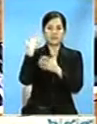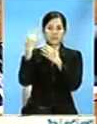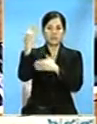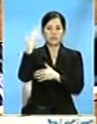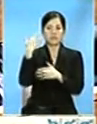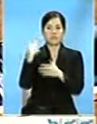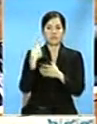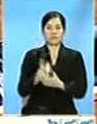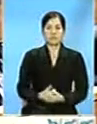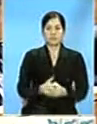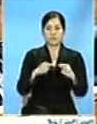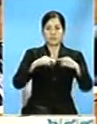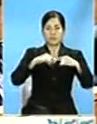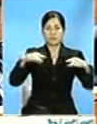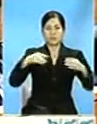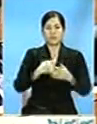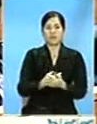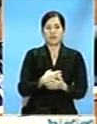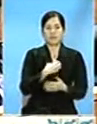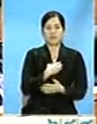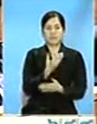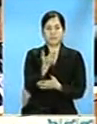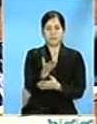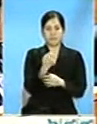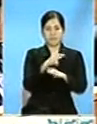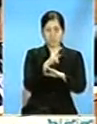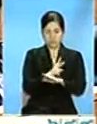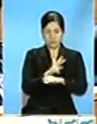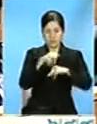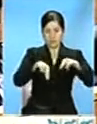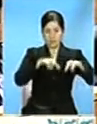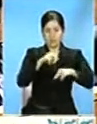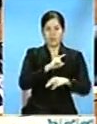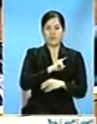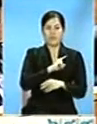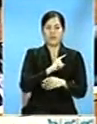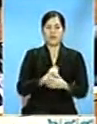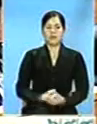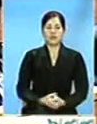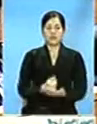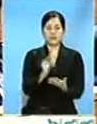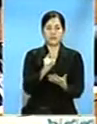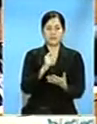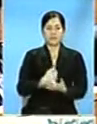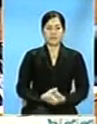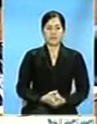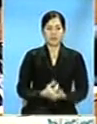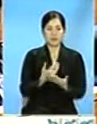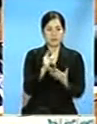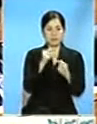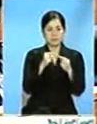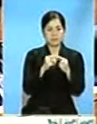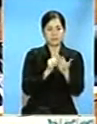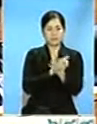ความจริงดังนั้นเนี่ยขอให้ท่านประธานเนี่ยควบคุมนะคะแล้วก็เคร่งครัดต่อข้อบังคับด้วยนะคะไม่อย่างนั้นเนี่ยทำให้ประเทศช